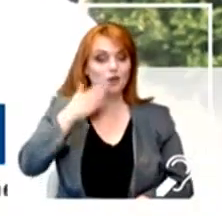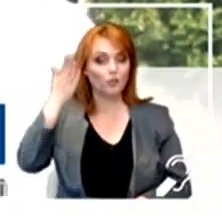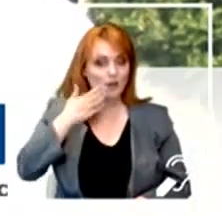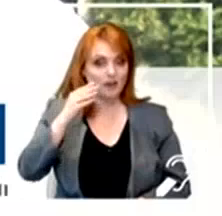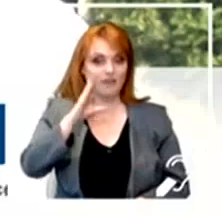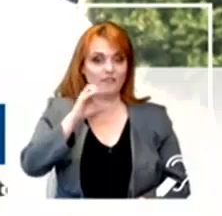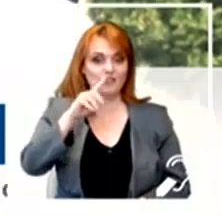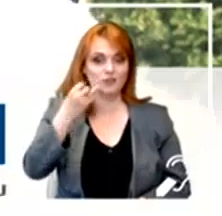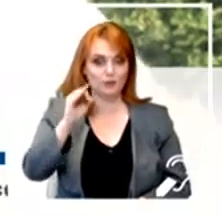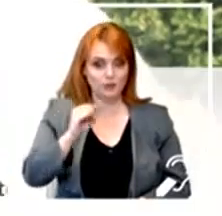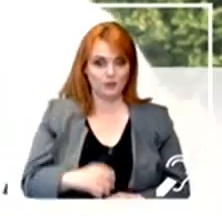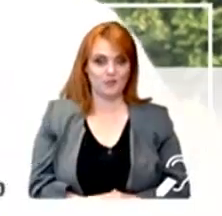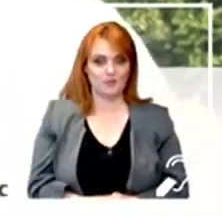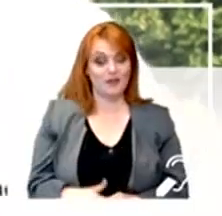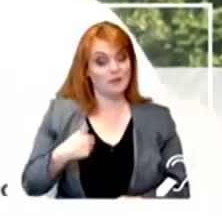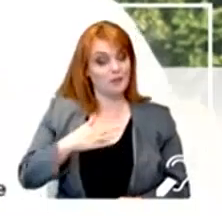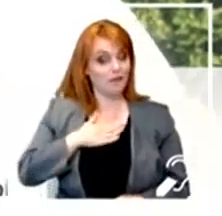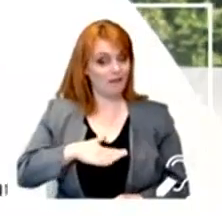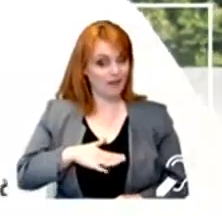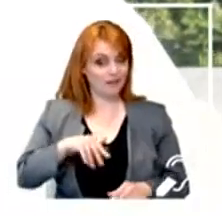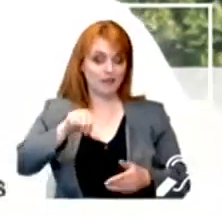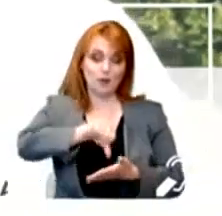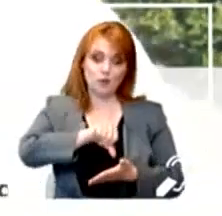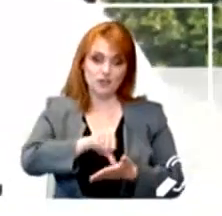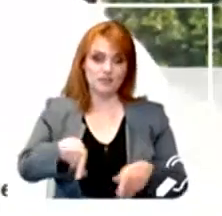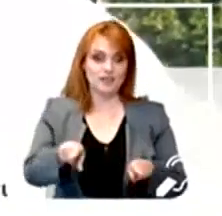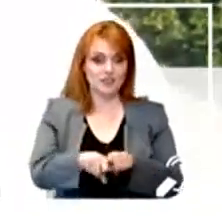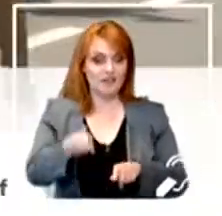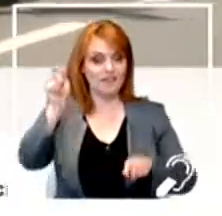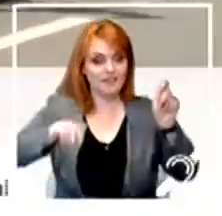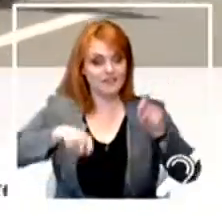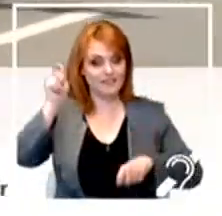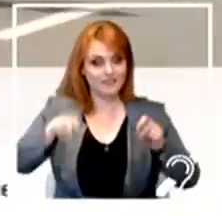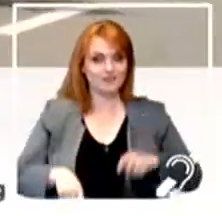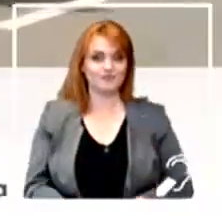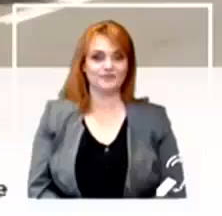și ne face o deosebită plăcere să participăm la acest festival.